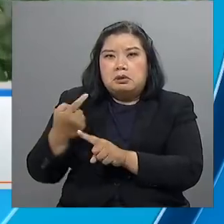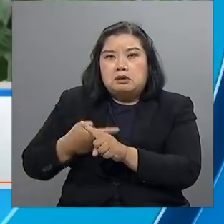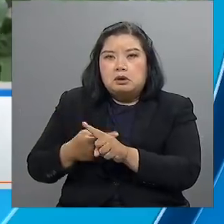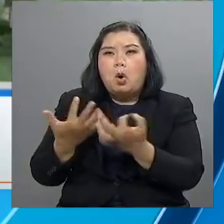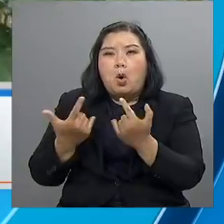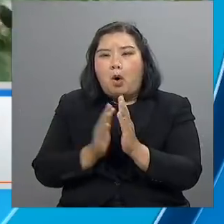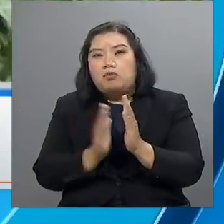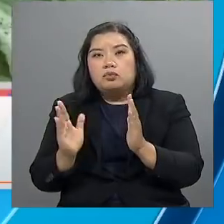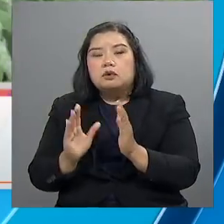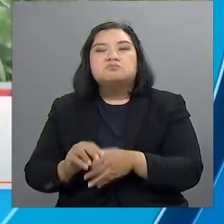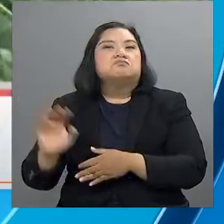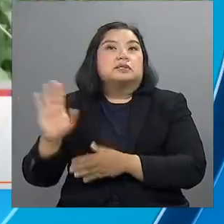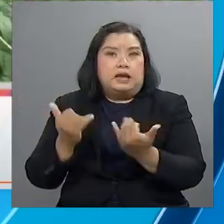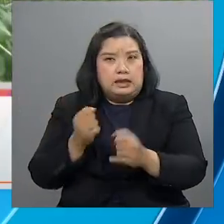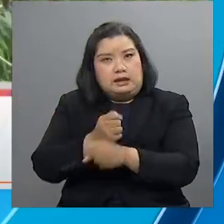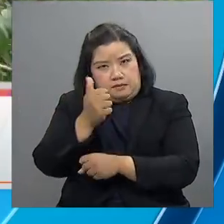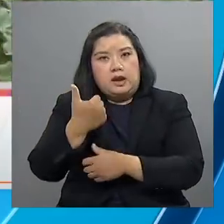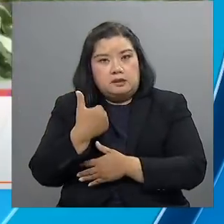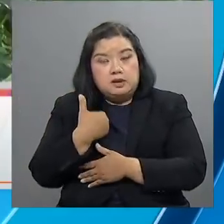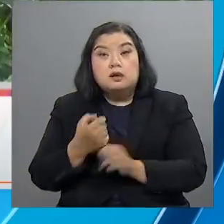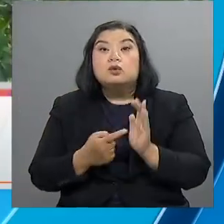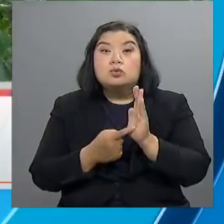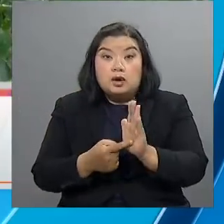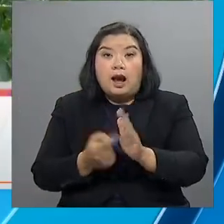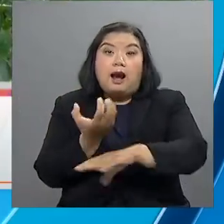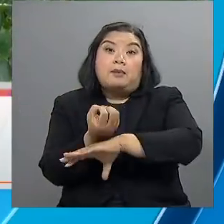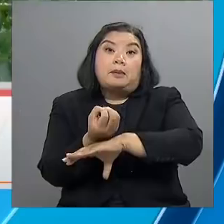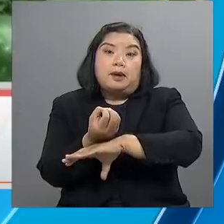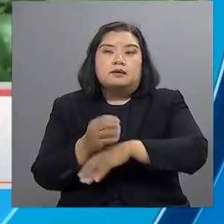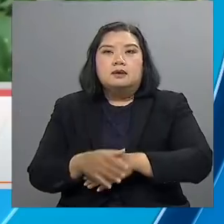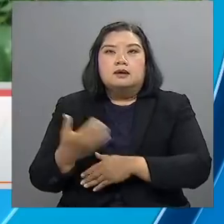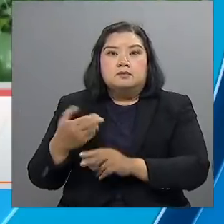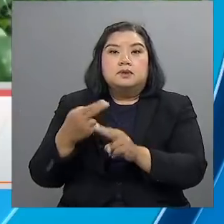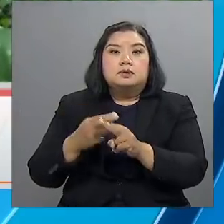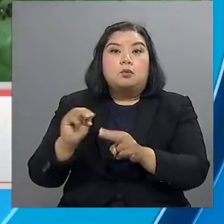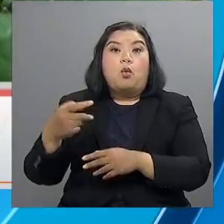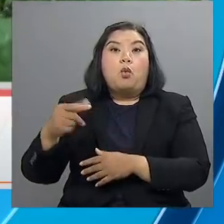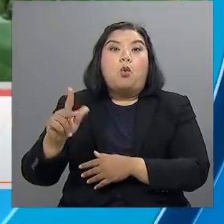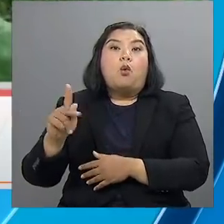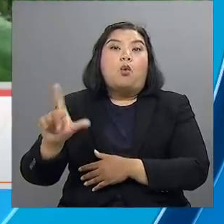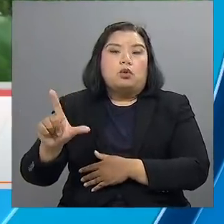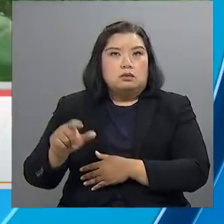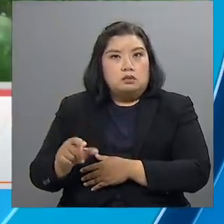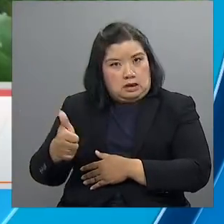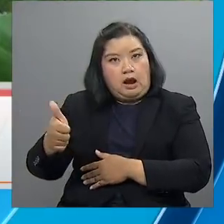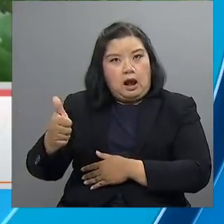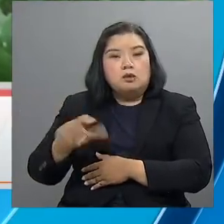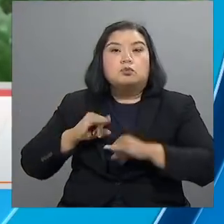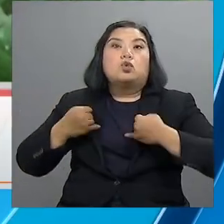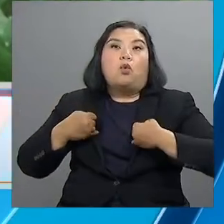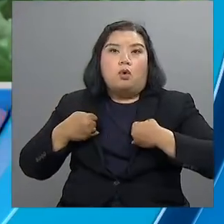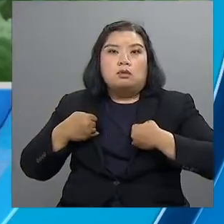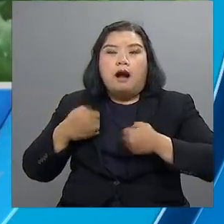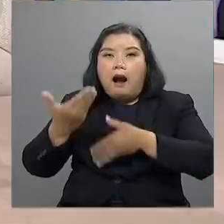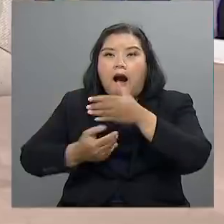เลยอย ่ างคนต้นที่จังหวัดกำแพงเพชรเนี่ยน้องกิตมงคลอ่ ะ ครับก็น่าก็ได้รายได้ดีเป็นเจ้าของฟาร์มเห็นตั้งแต่อายุยังน้อย ผมจ